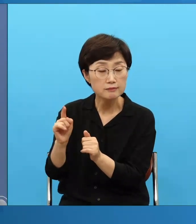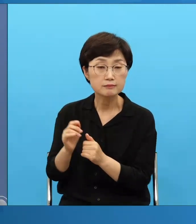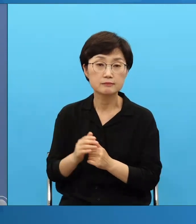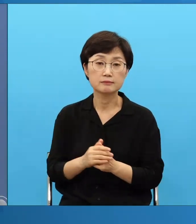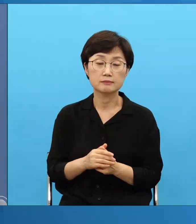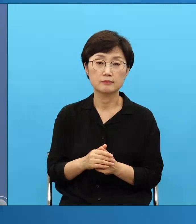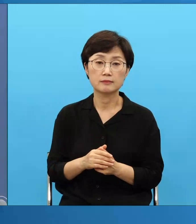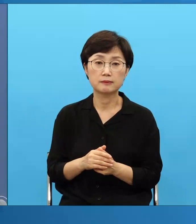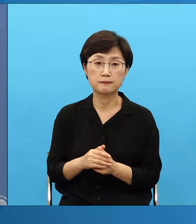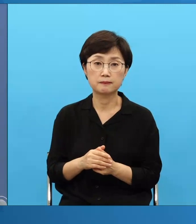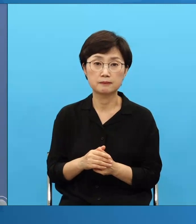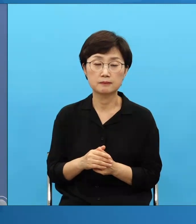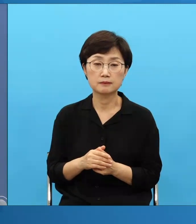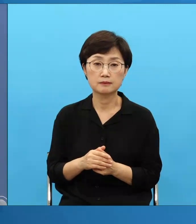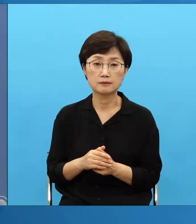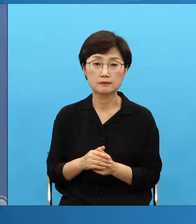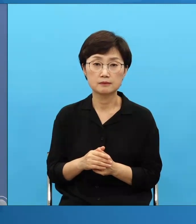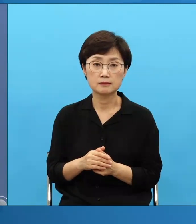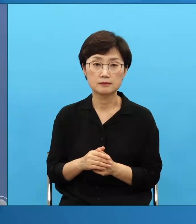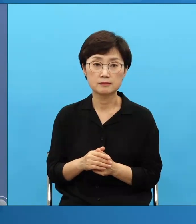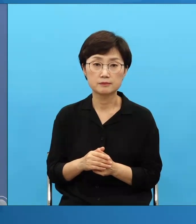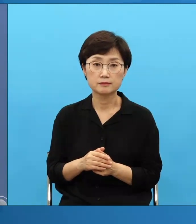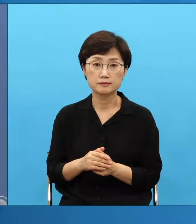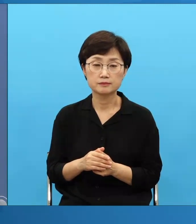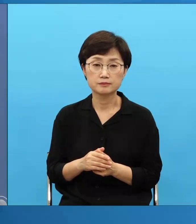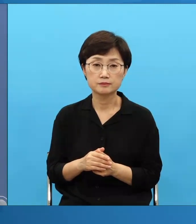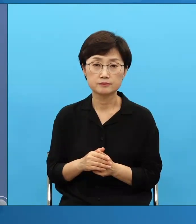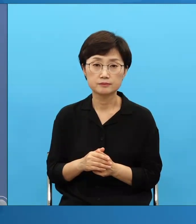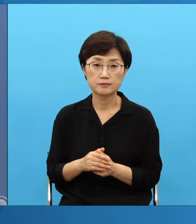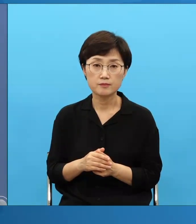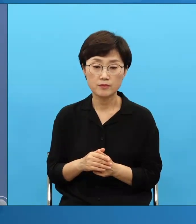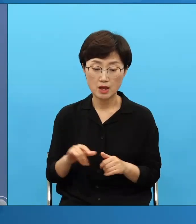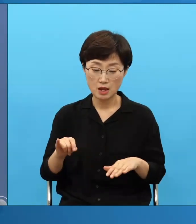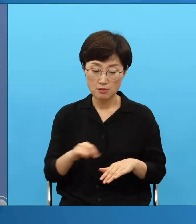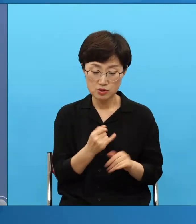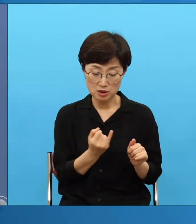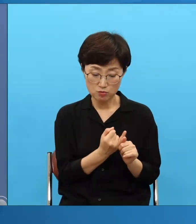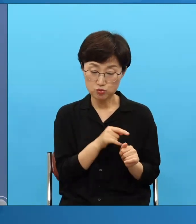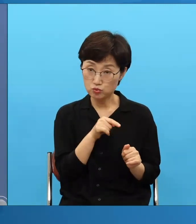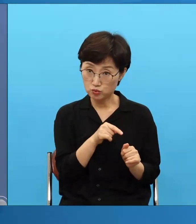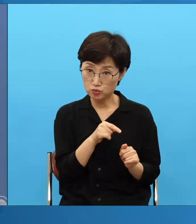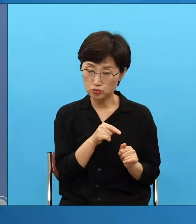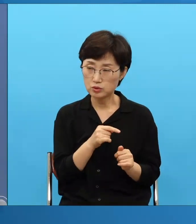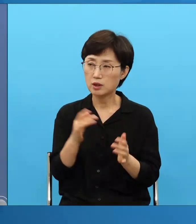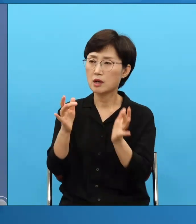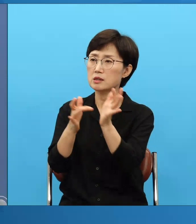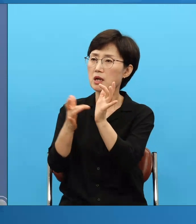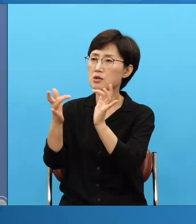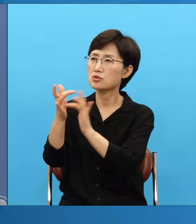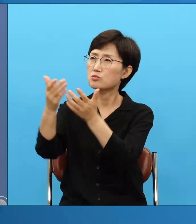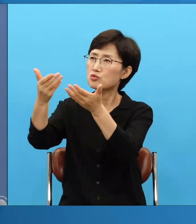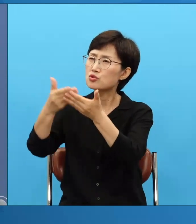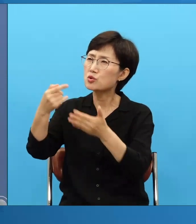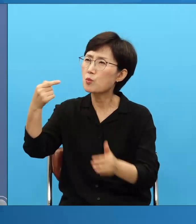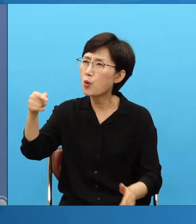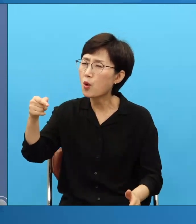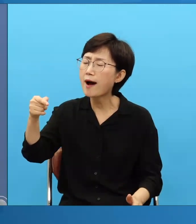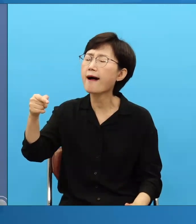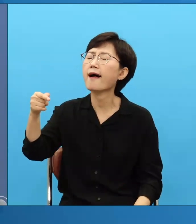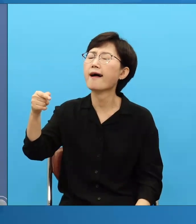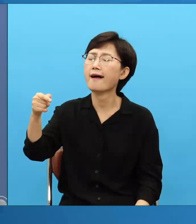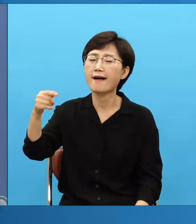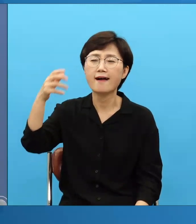this couple, Priscilla and Aquila, what are they? 예수님께서 주신 게 뭔지 알고 있습니다. They were individuals who knew what Jesus gave to them.